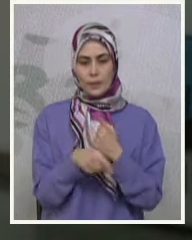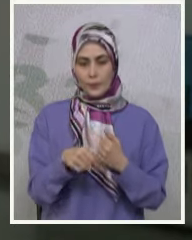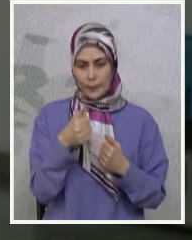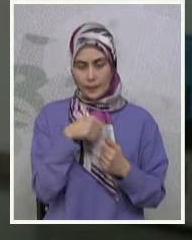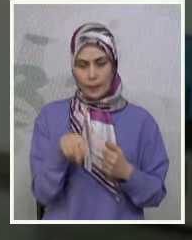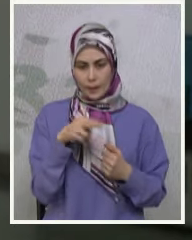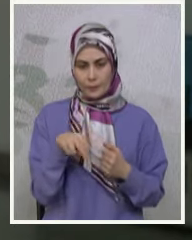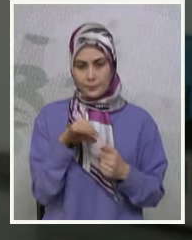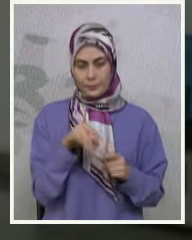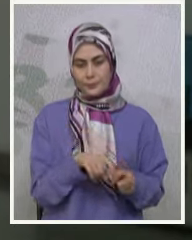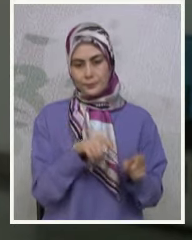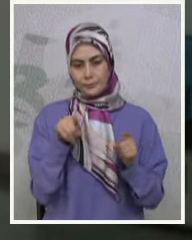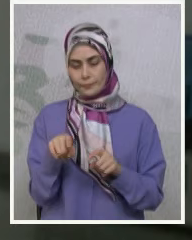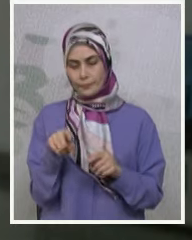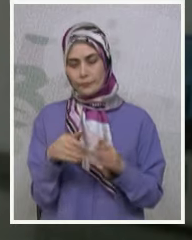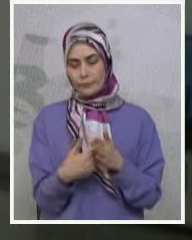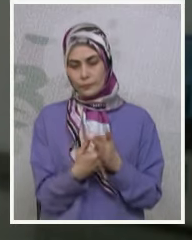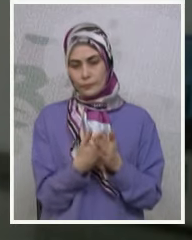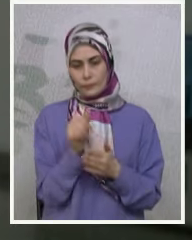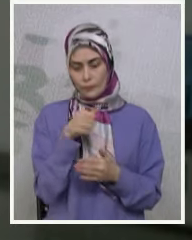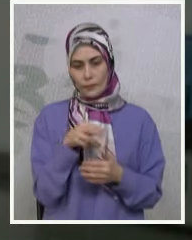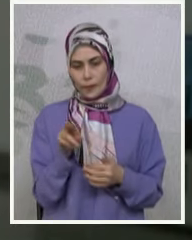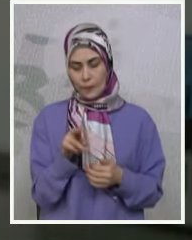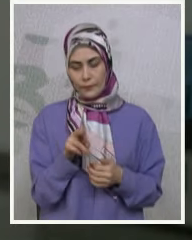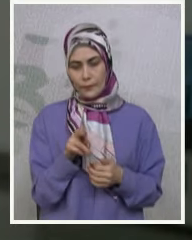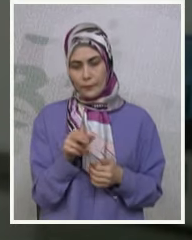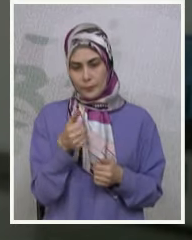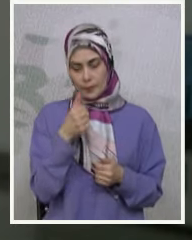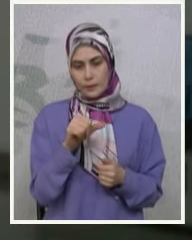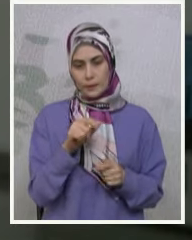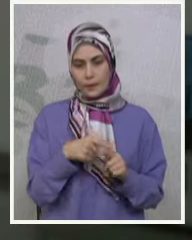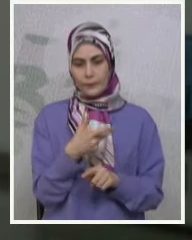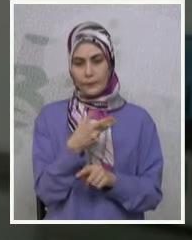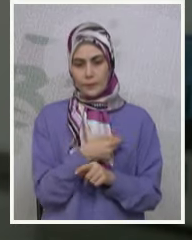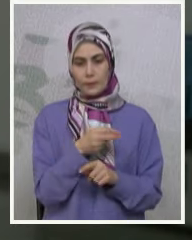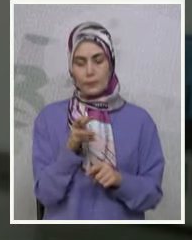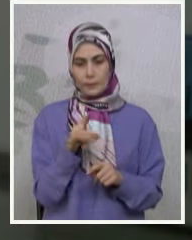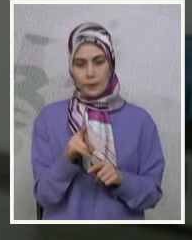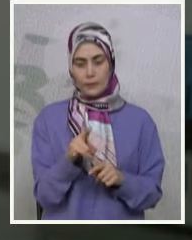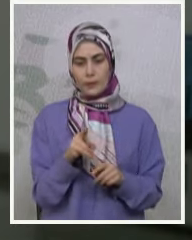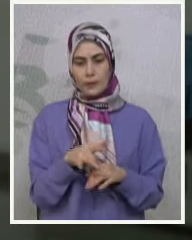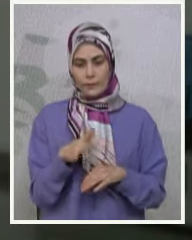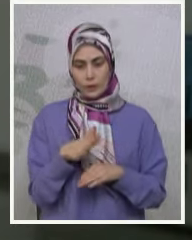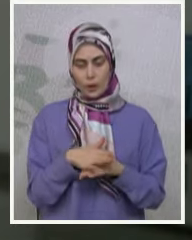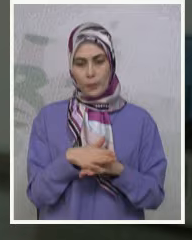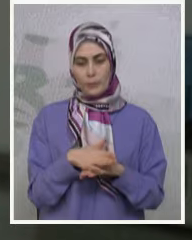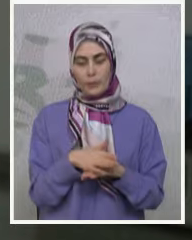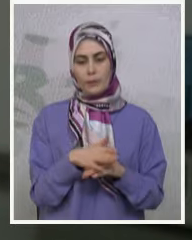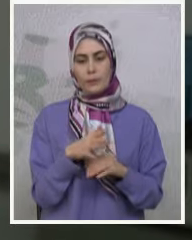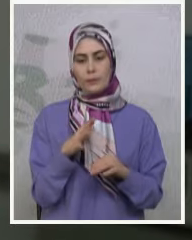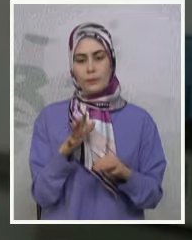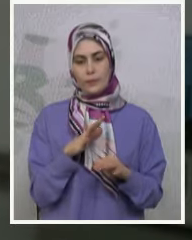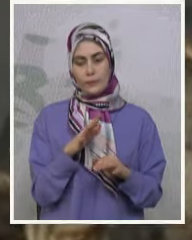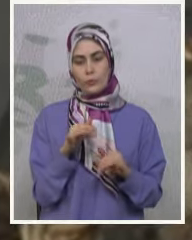сейчас переходящий период был на январь месяц, эти вакцинации мы завершаем, в некоторых случаях